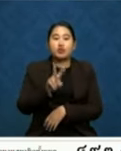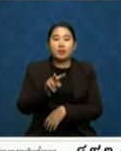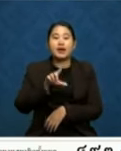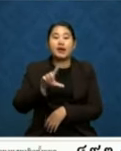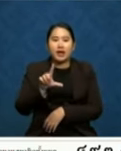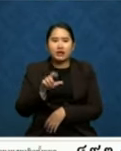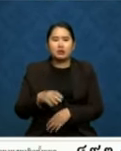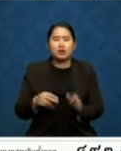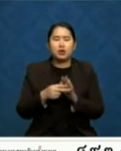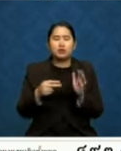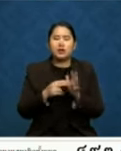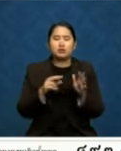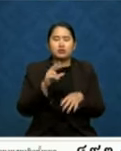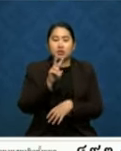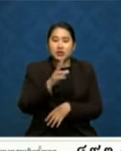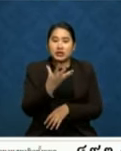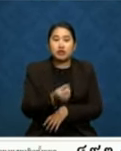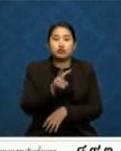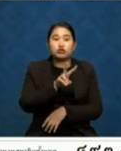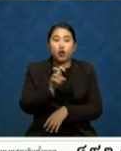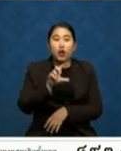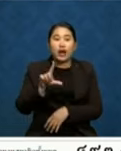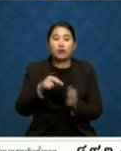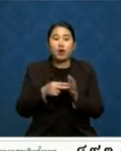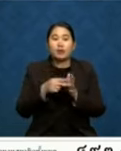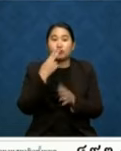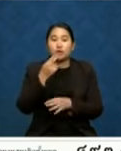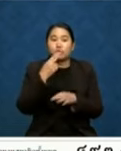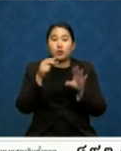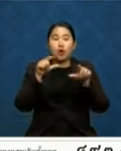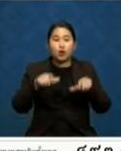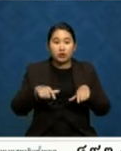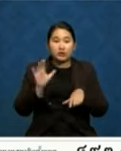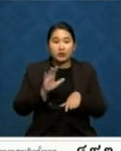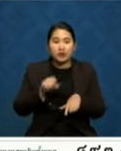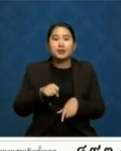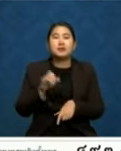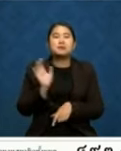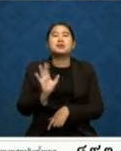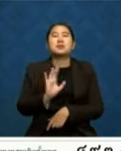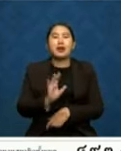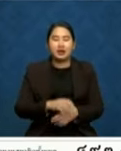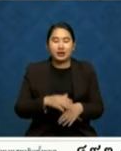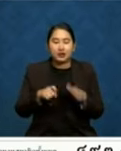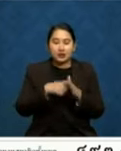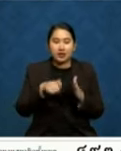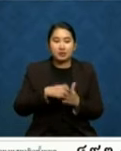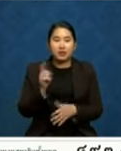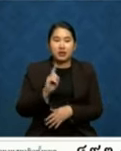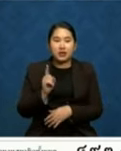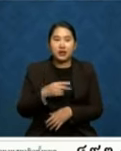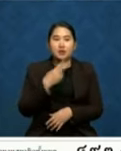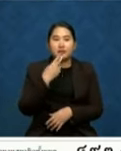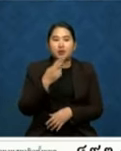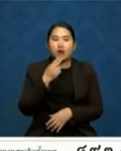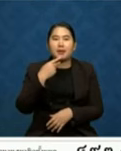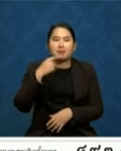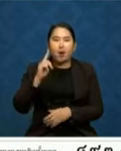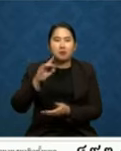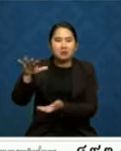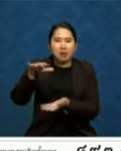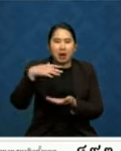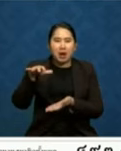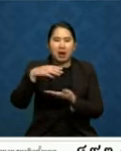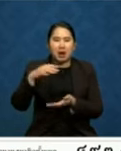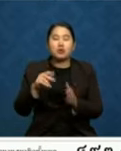อ๊ะไอ้ที่มันเหลือ200กว่าล้านเนี่ยเขาสูบบุหรี่กันลดน้อยลงหรือเปล่าปรากฏก็ไม่ใช่นะครับสาเหตุมันก็เป็นเพราะว่าบุหรี่เถื่อนมันเข้ามาเยอะมันมีการ